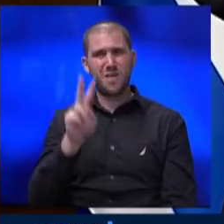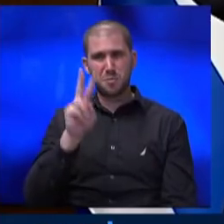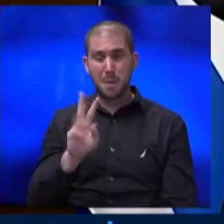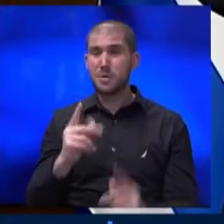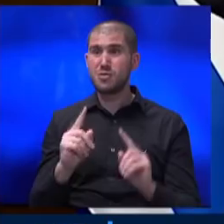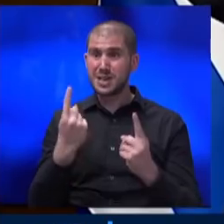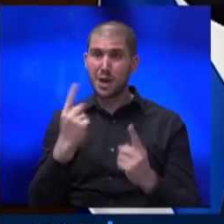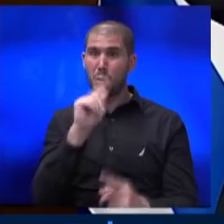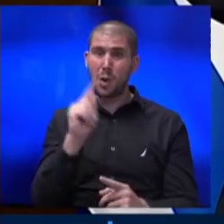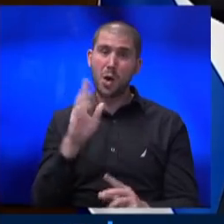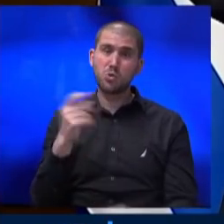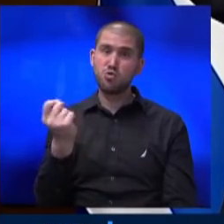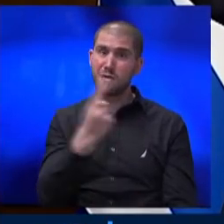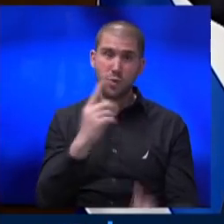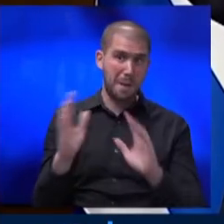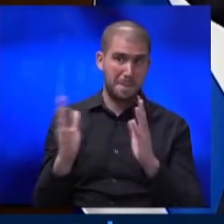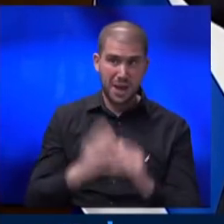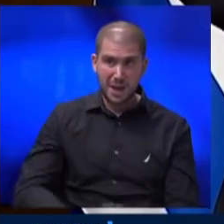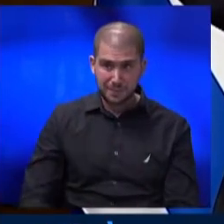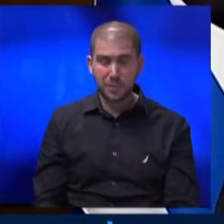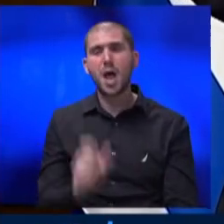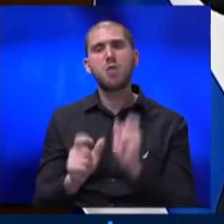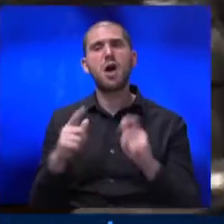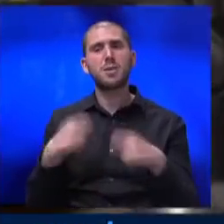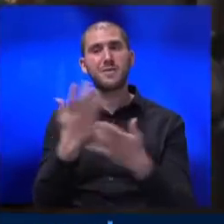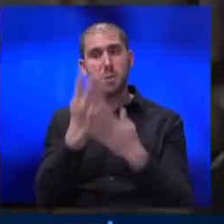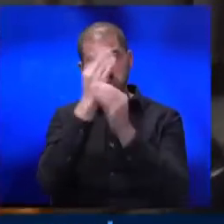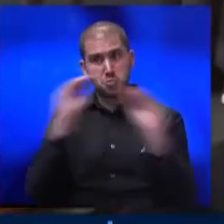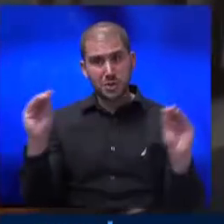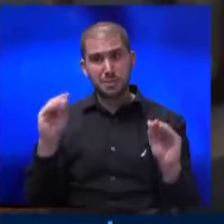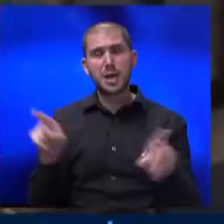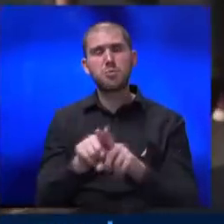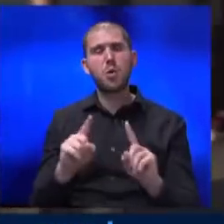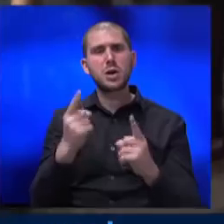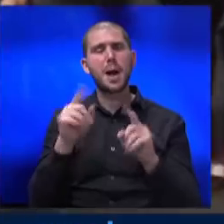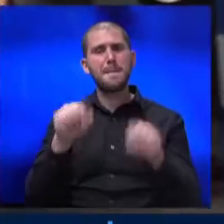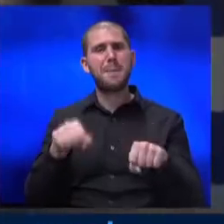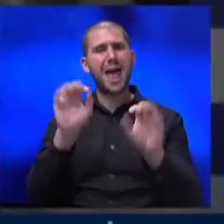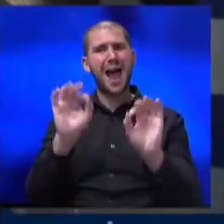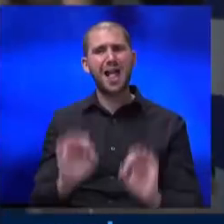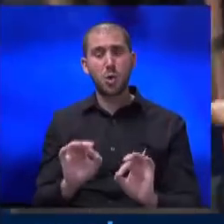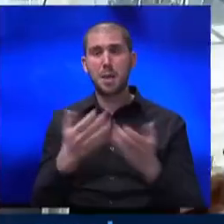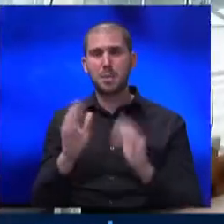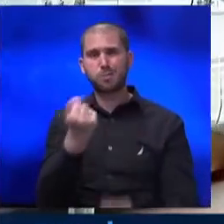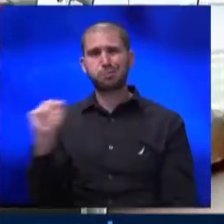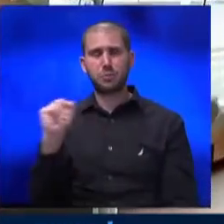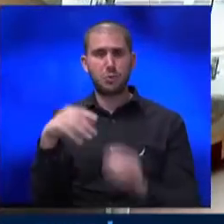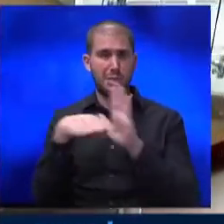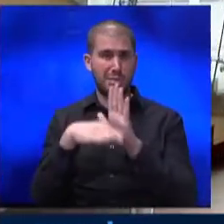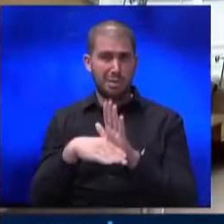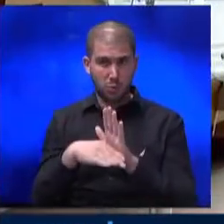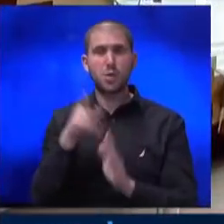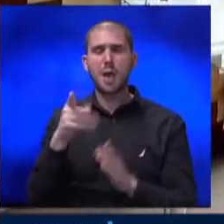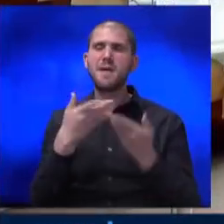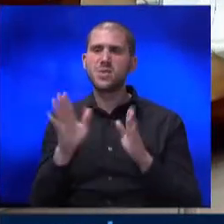שיקרה ככל הנראה רק בעוד כשבוע, אנשי התרבות כבר הודיעו, כמו שקרה עם בעלי חנויות שפתחו בניגוד לתקנות, כי הם